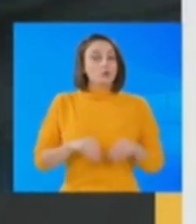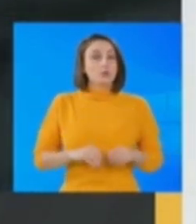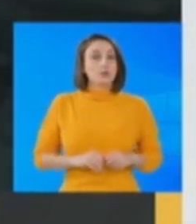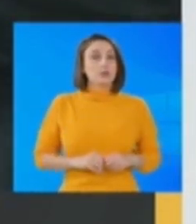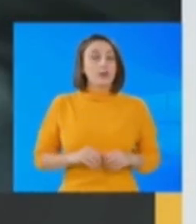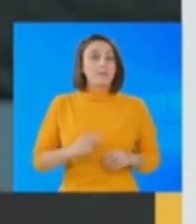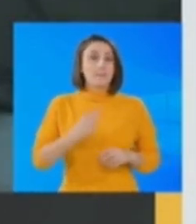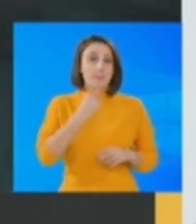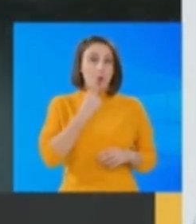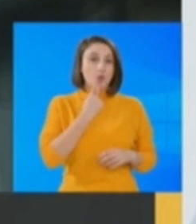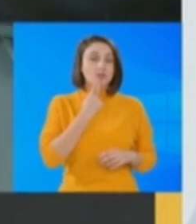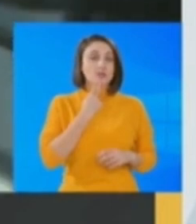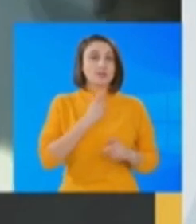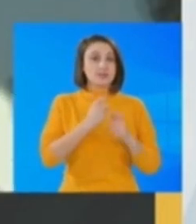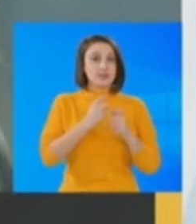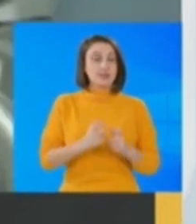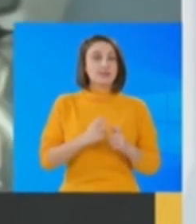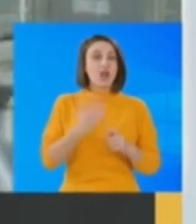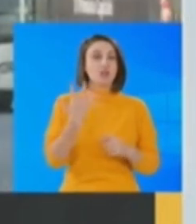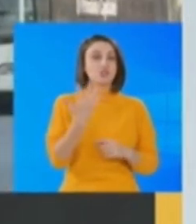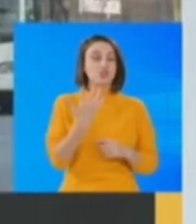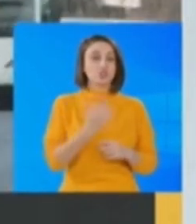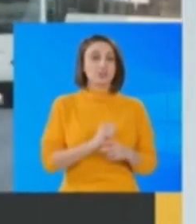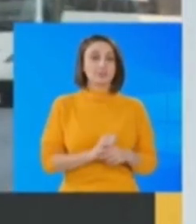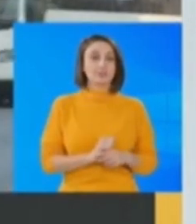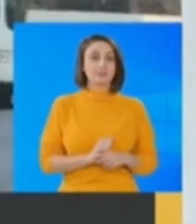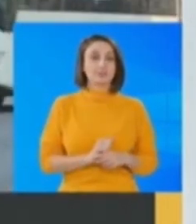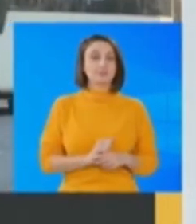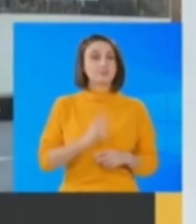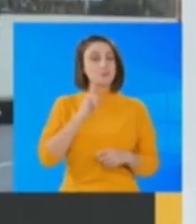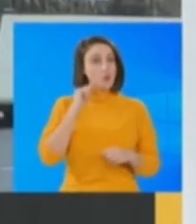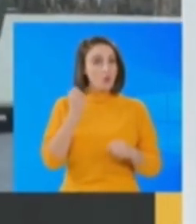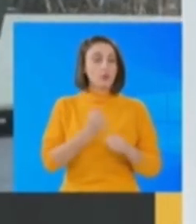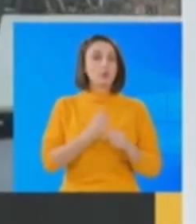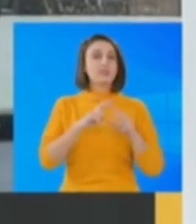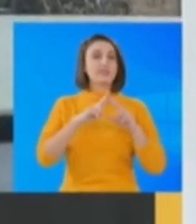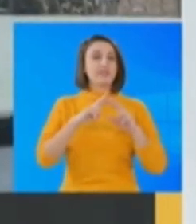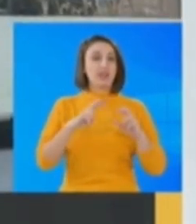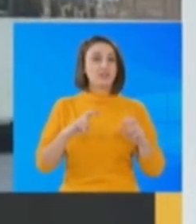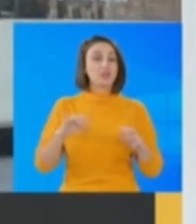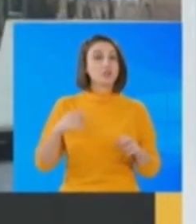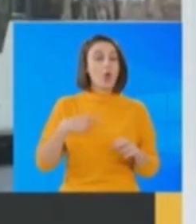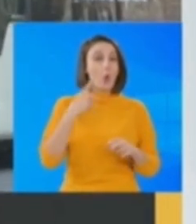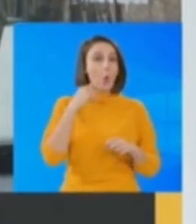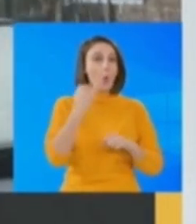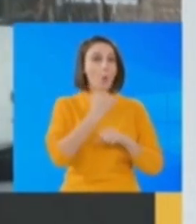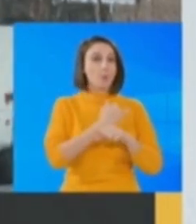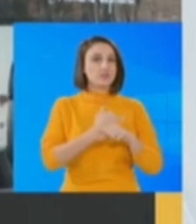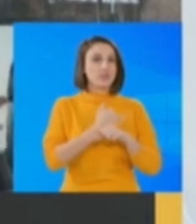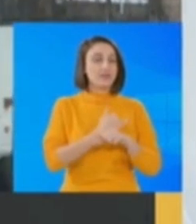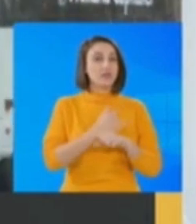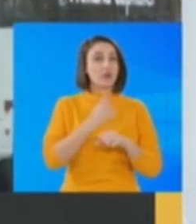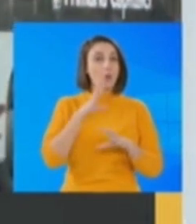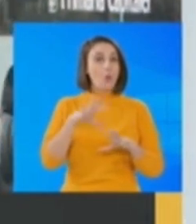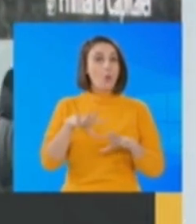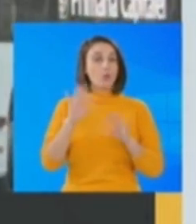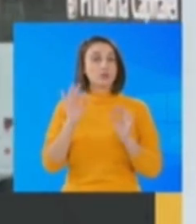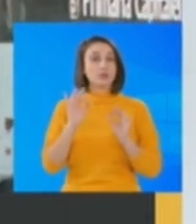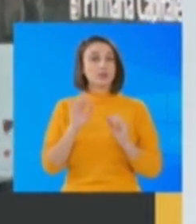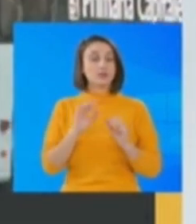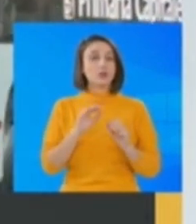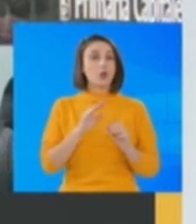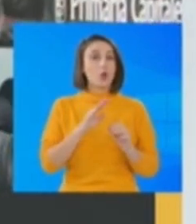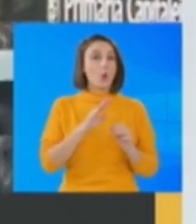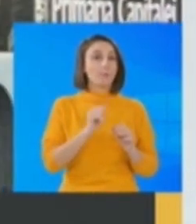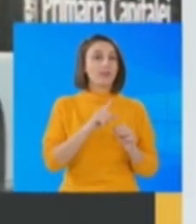locului au ajuns polițiști secției 5, au făcut cercetări și au constatat că au